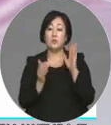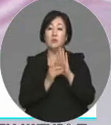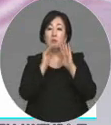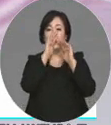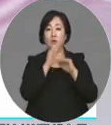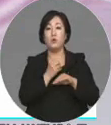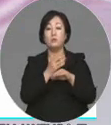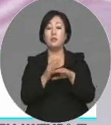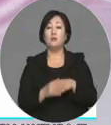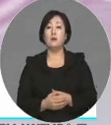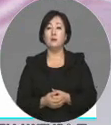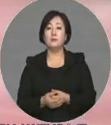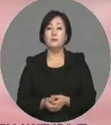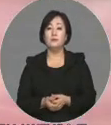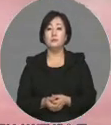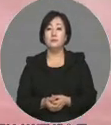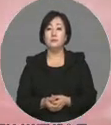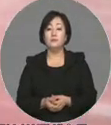전병주 기자입니다.